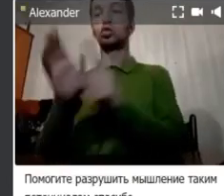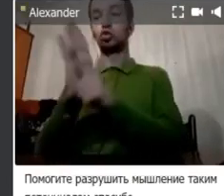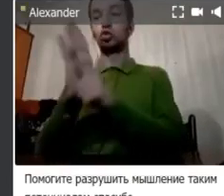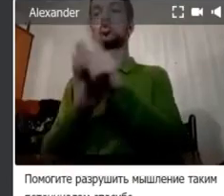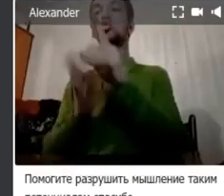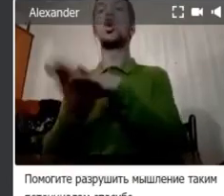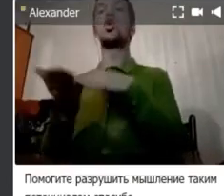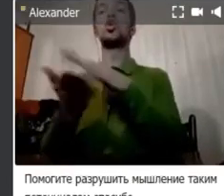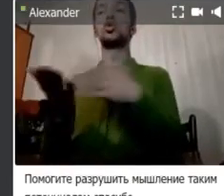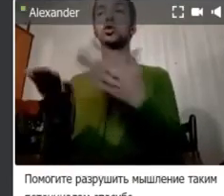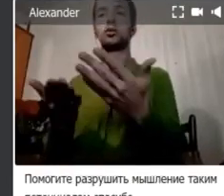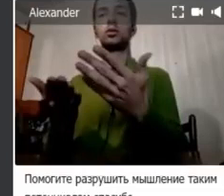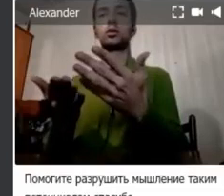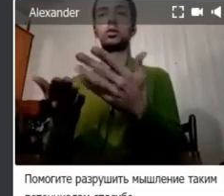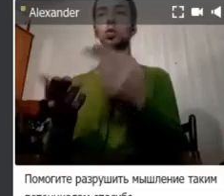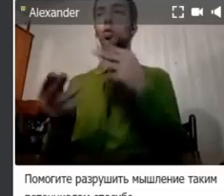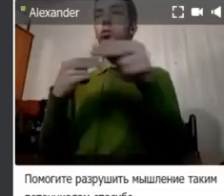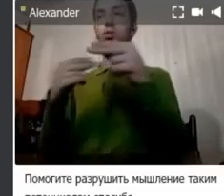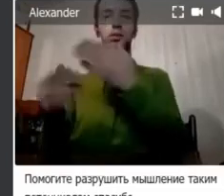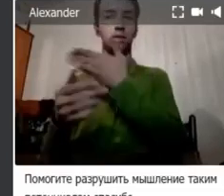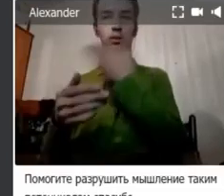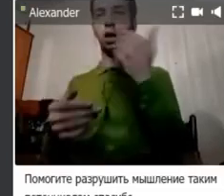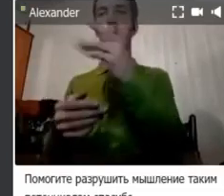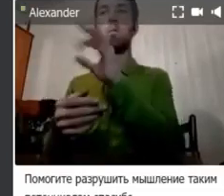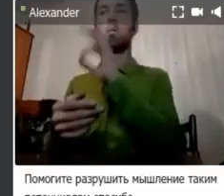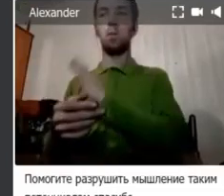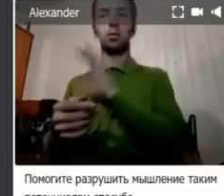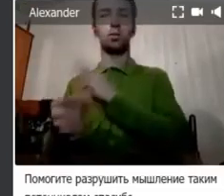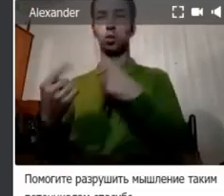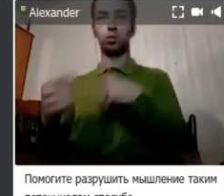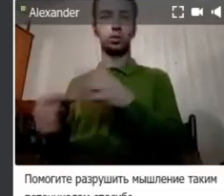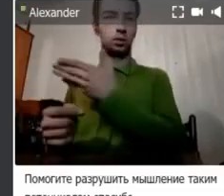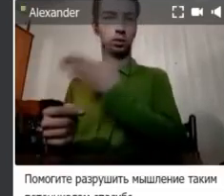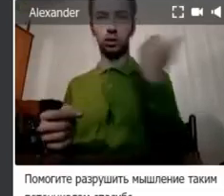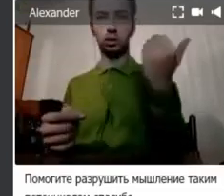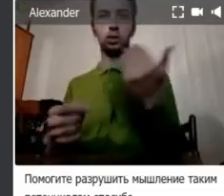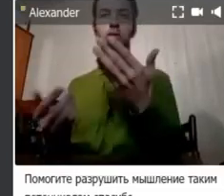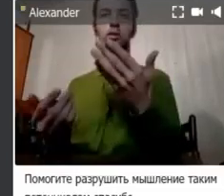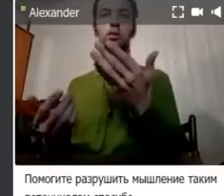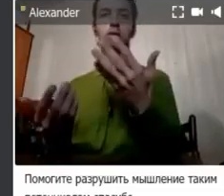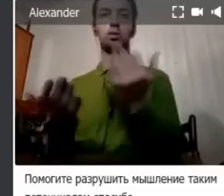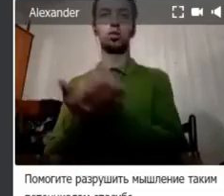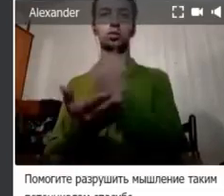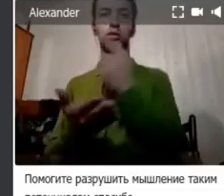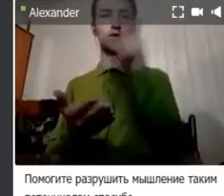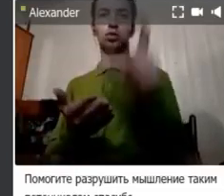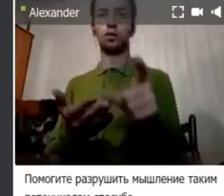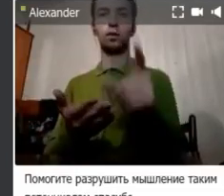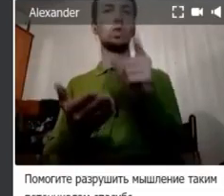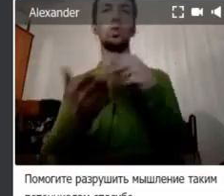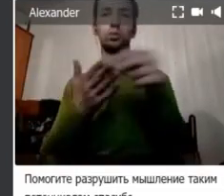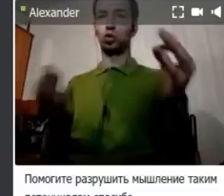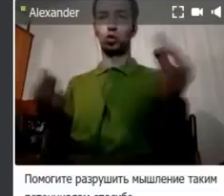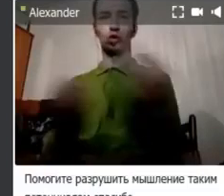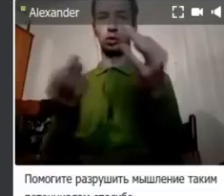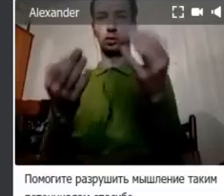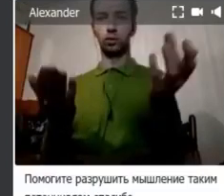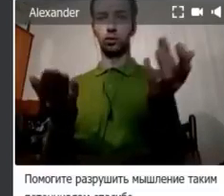вам возвращается назад ваша предоплата и до свидания. Вот, то есть можете предоплату забрать